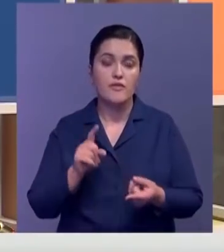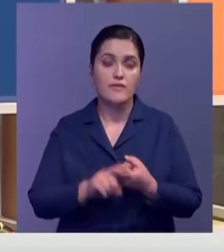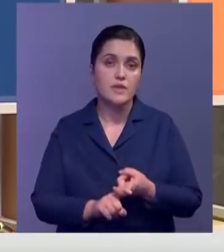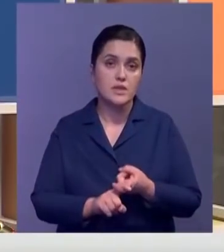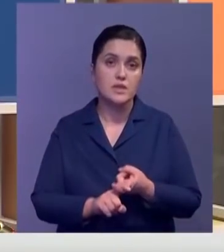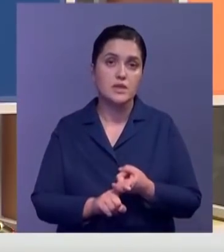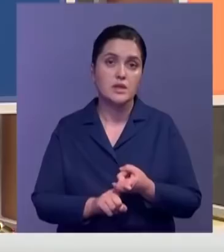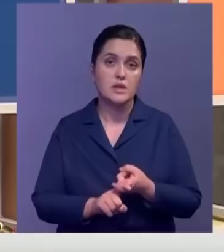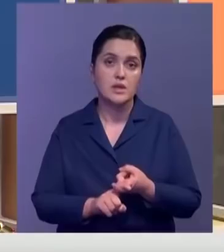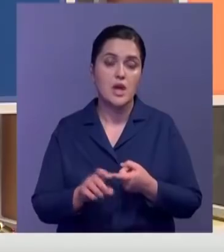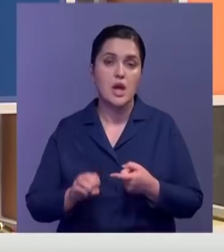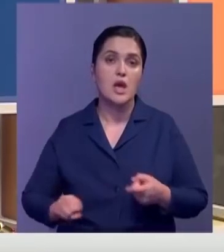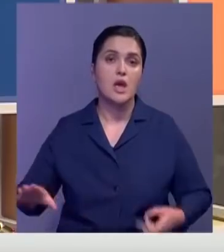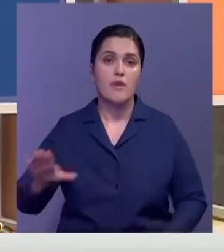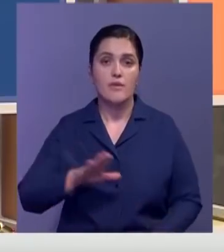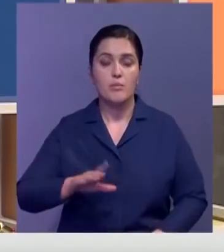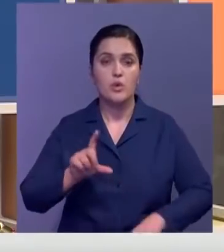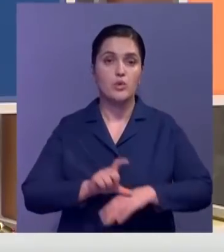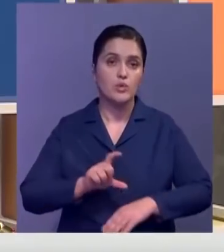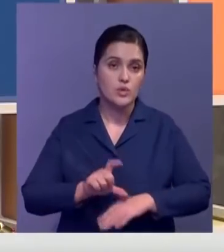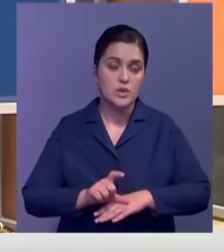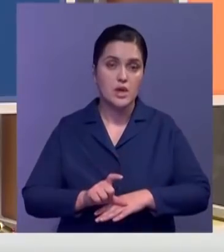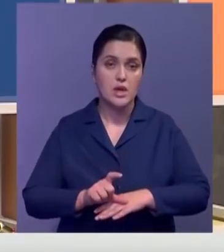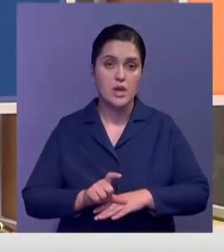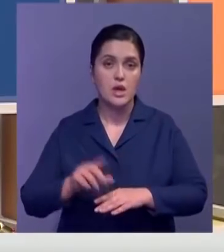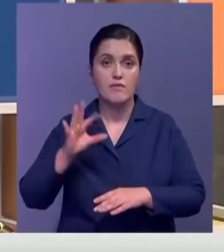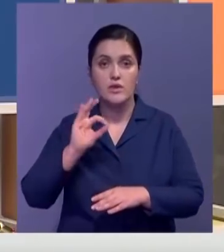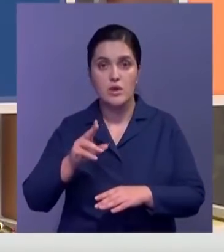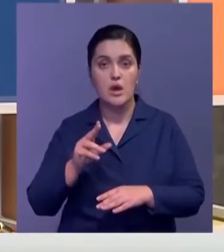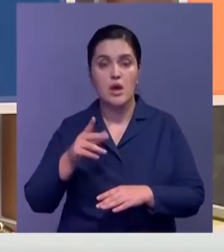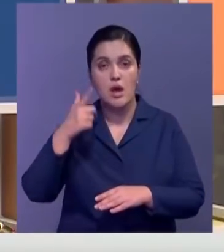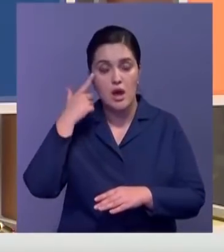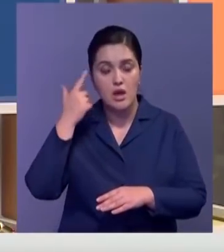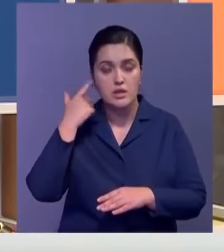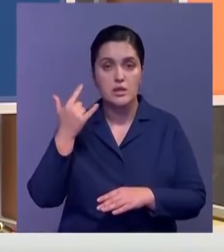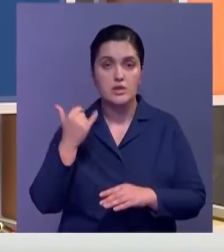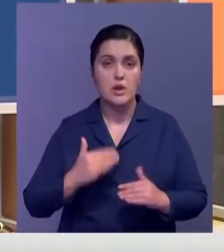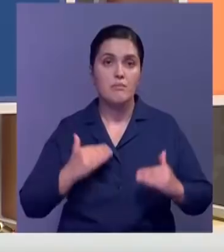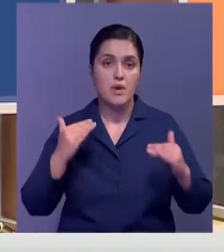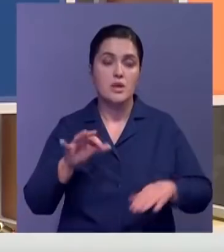и в Восточной Азии наблюдается подъем заболеваемости по ковид.